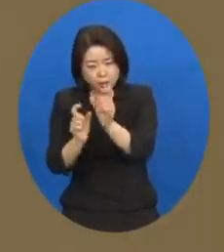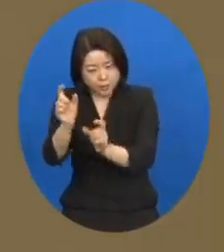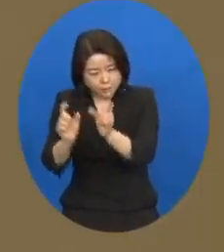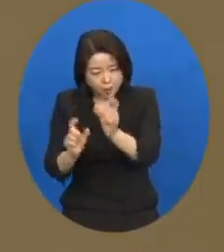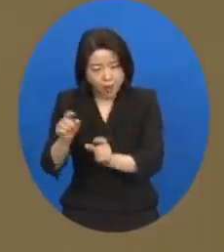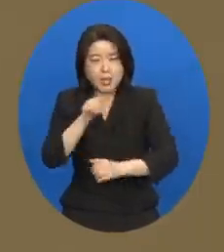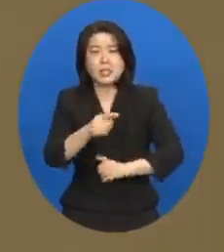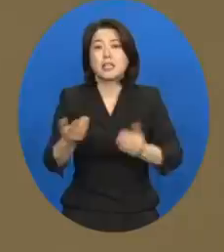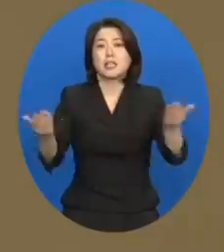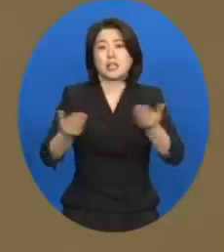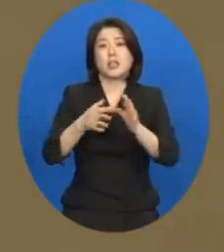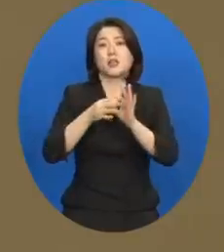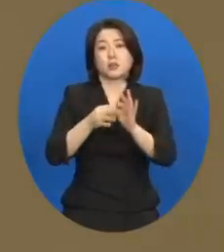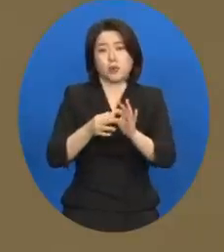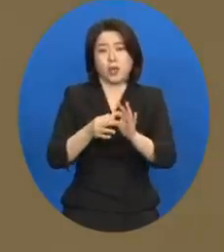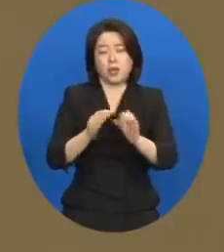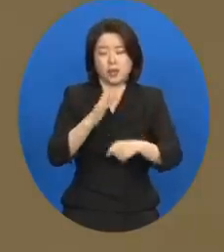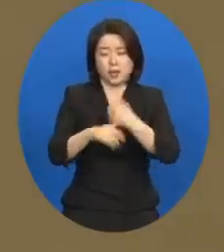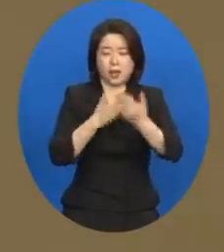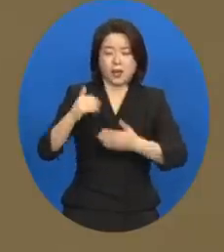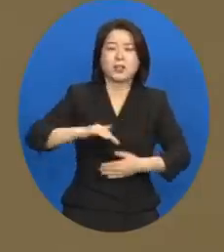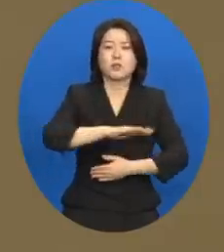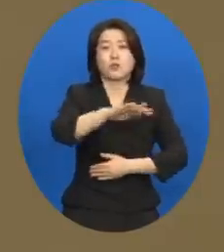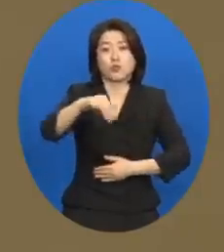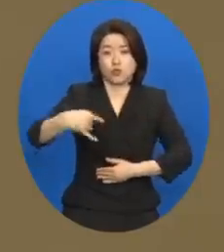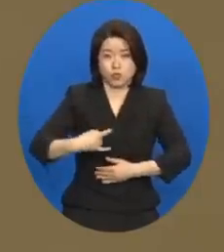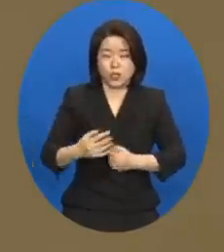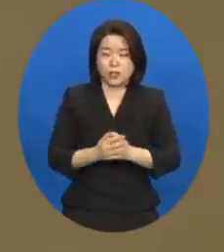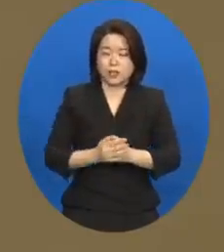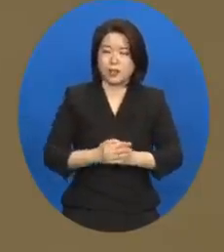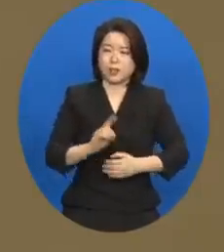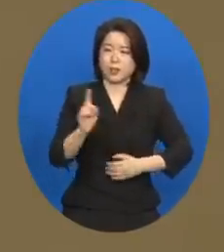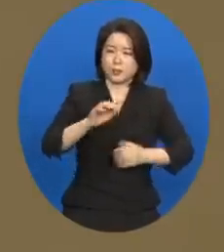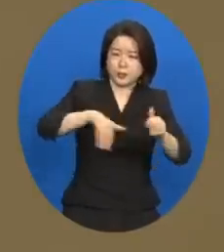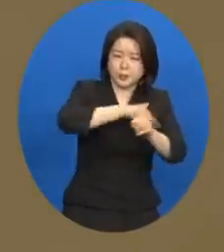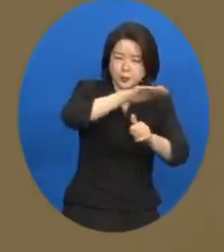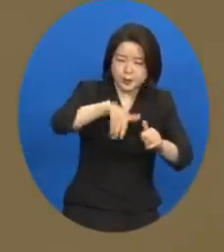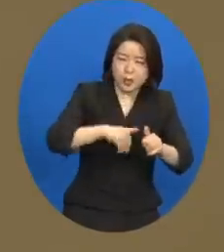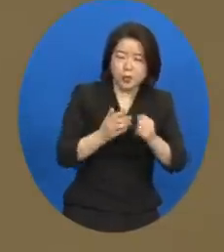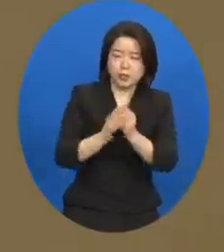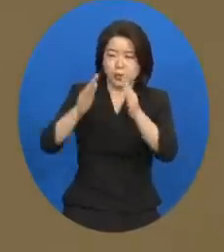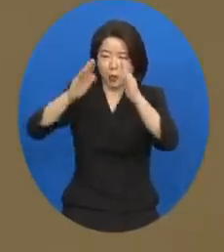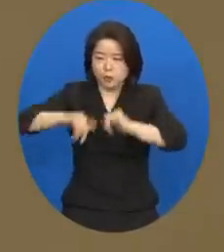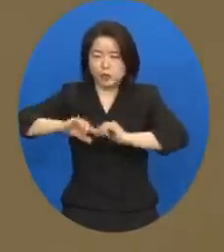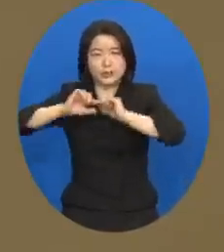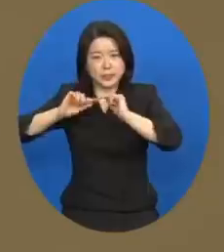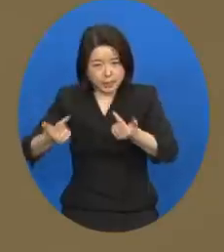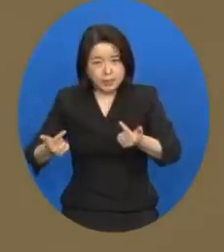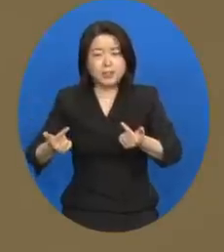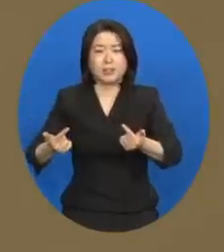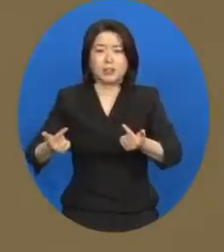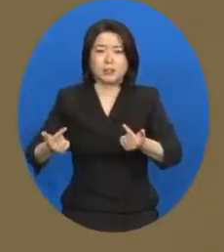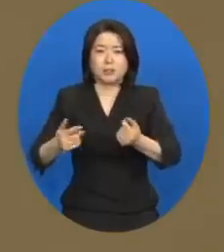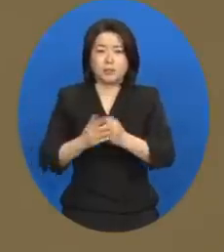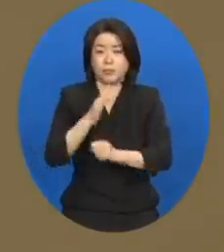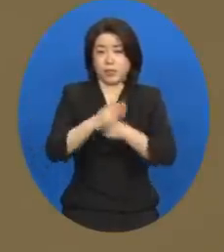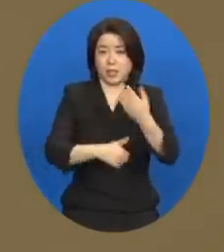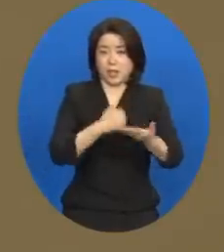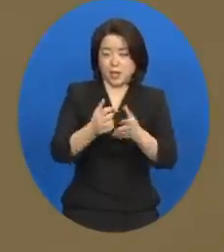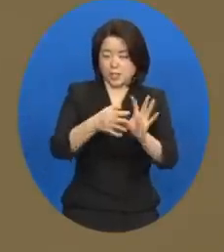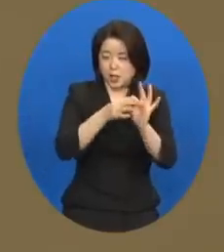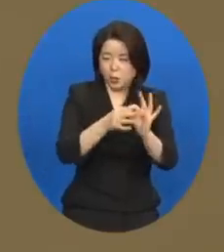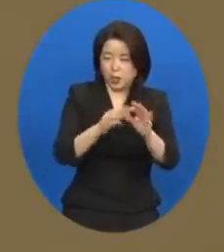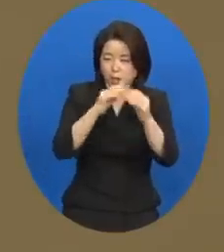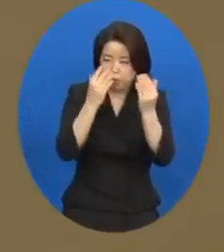일을 통하여 하나님께서 우리에게 우리가 어떤 상황에서도 무너지지 않는 하나님과의